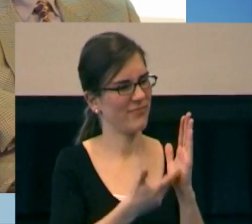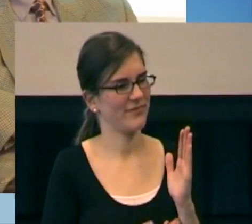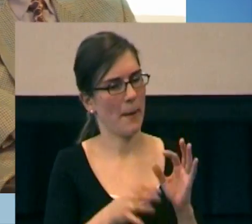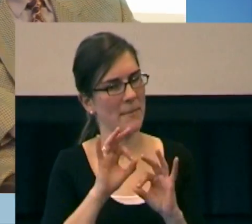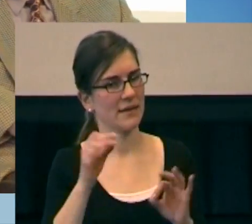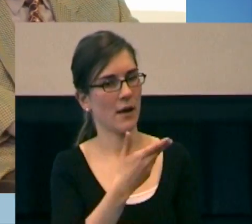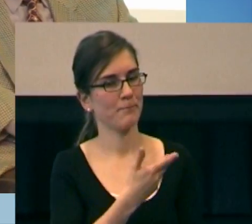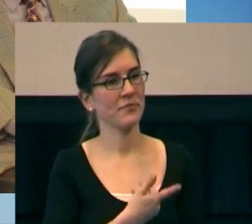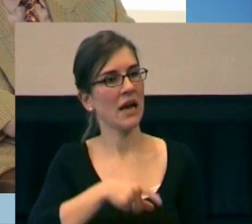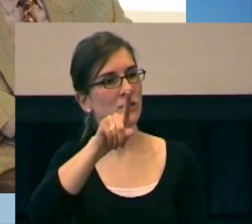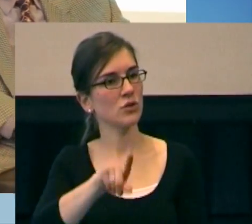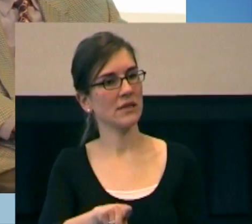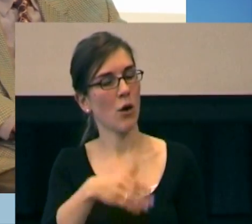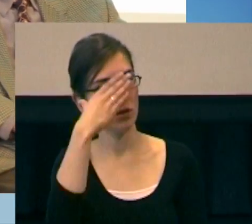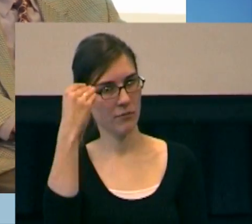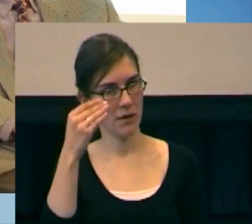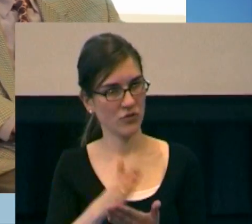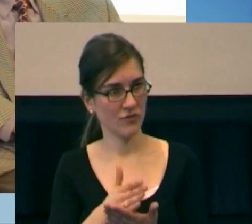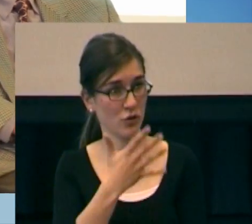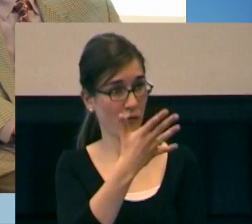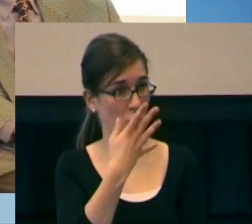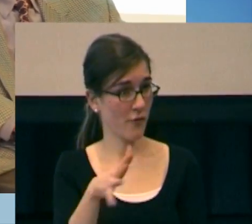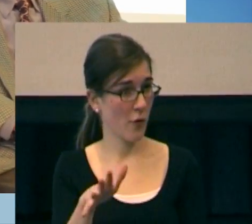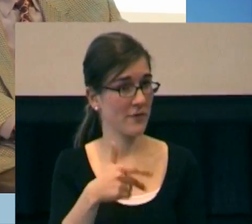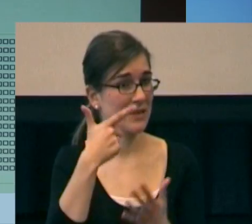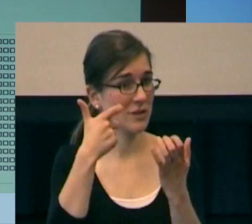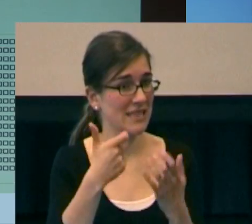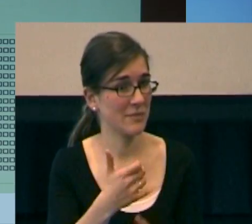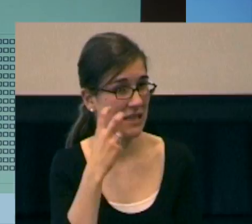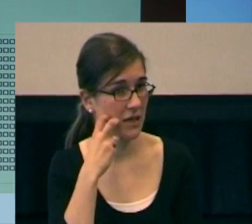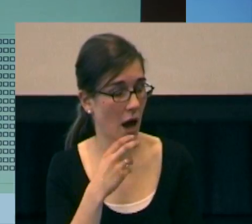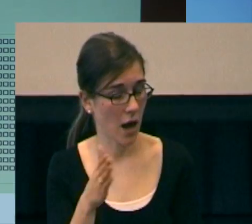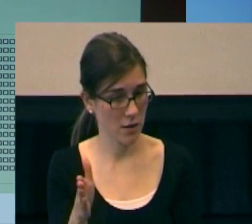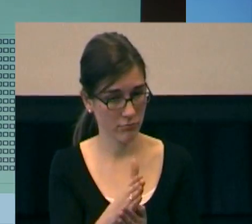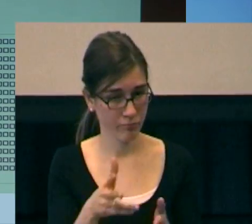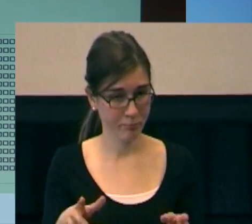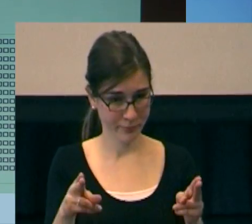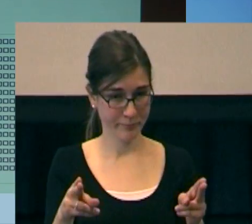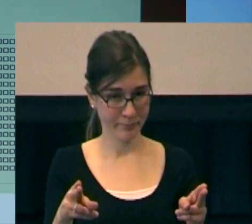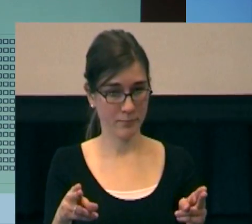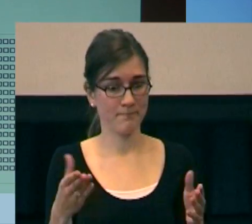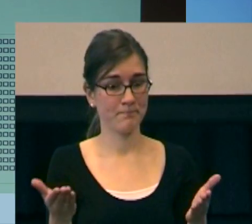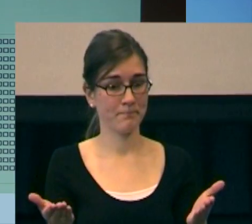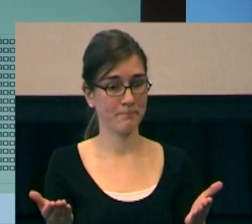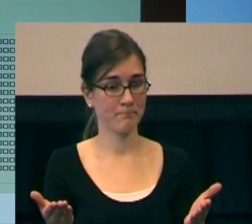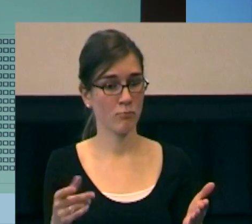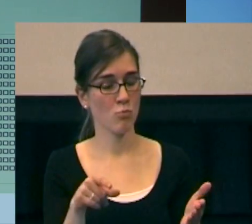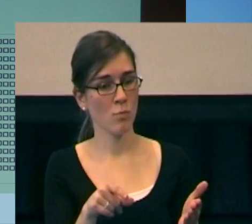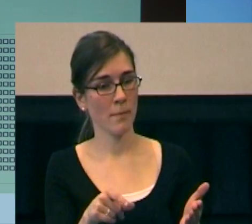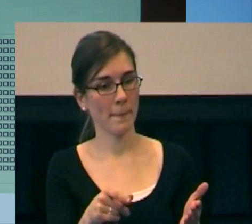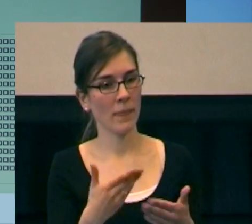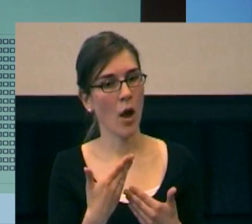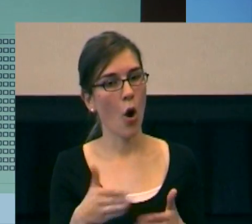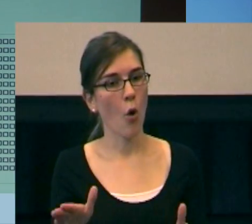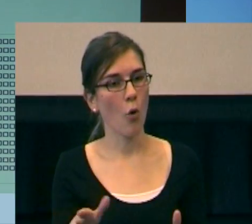Also von 1000 Männern zwischen 55 und 70 Jahren, das waren die Studienteilnehmer, werden ohne